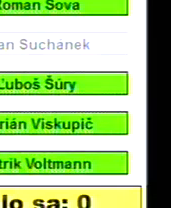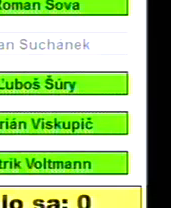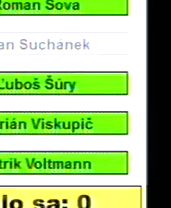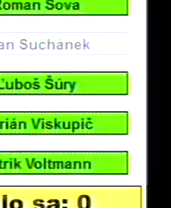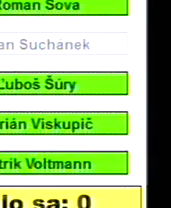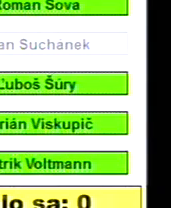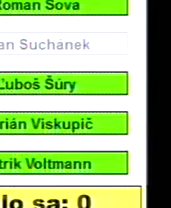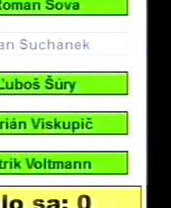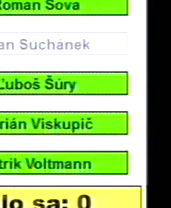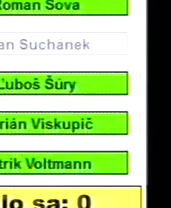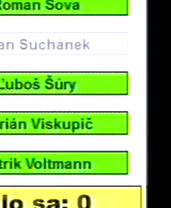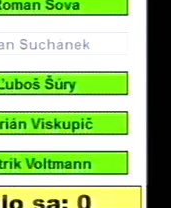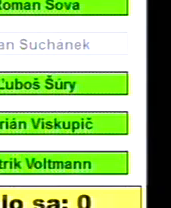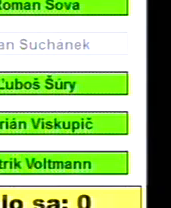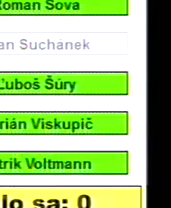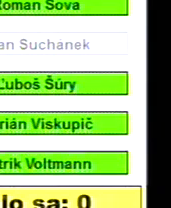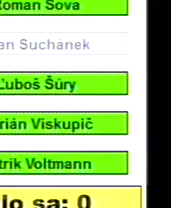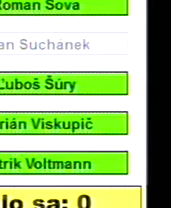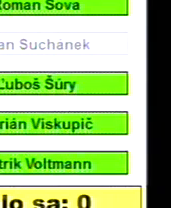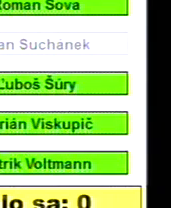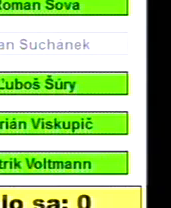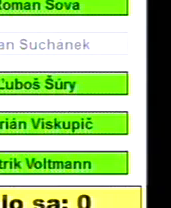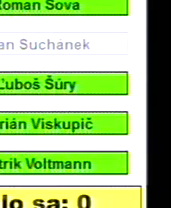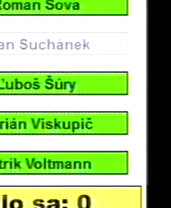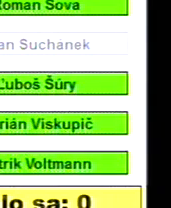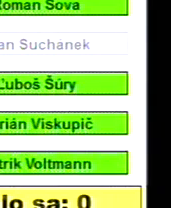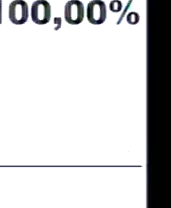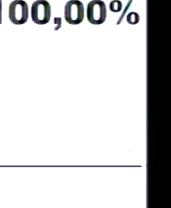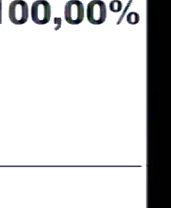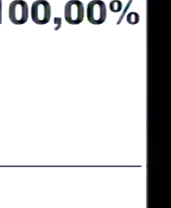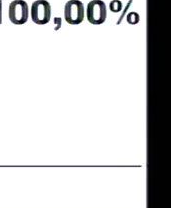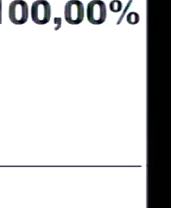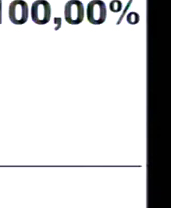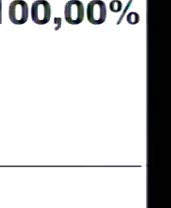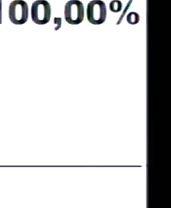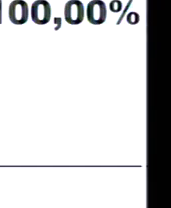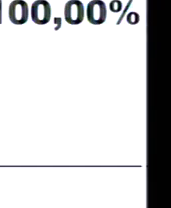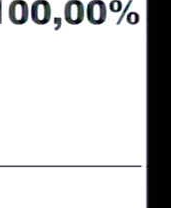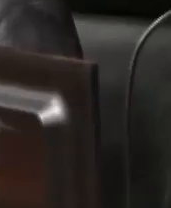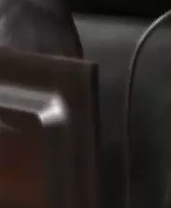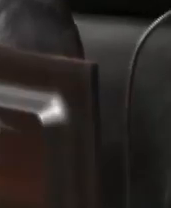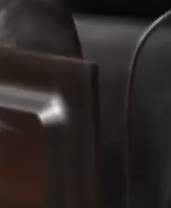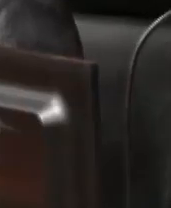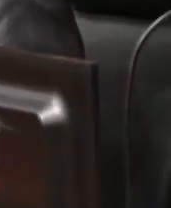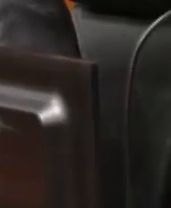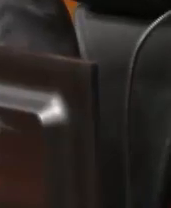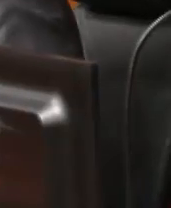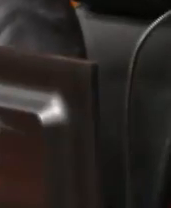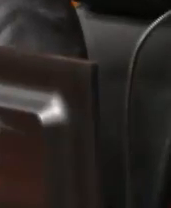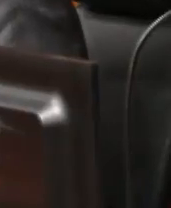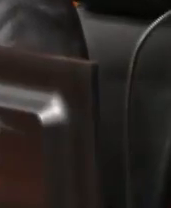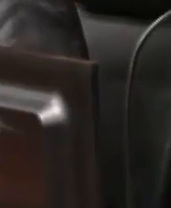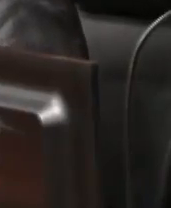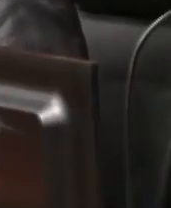Konštatujem, že materiál, návrh uznesenia bol prijatý jednomyselne 35 hlasmi za